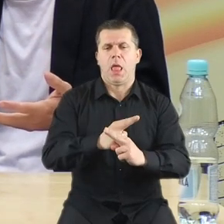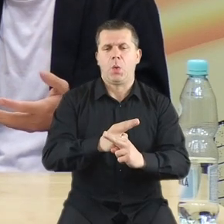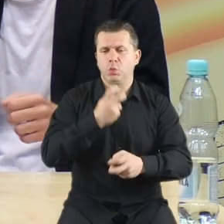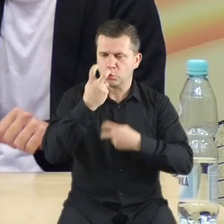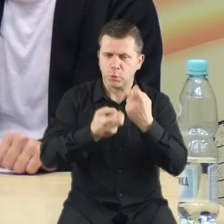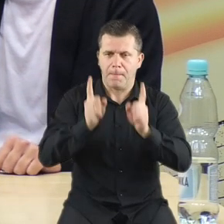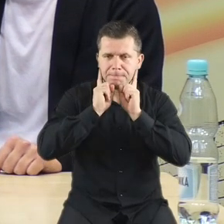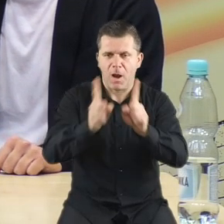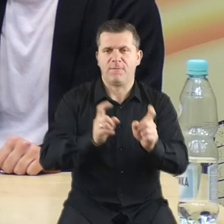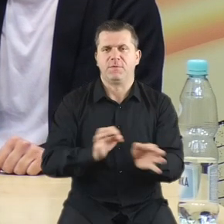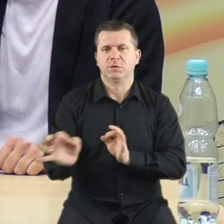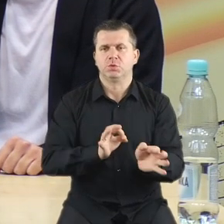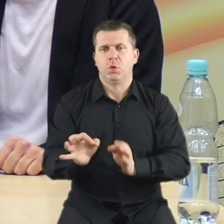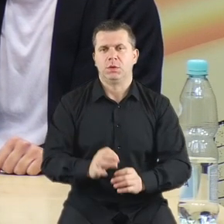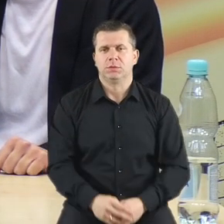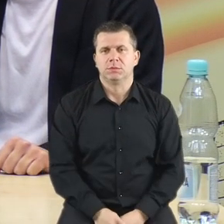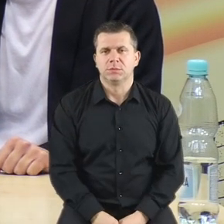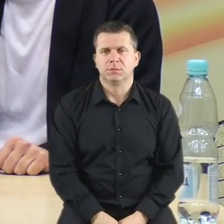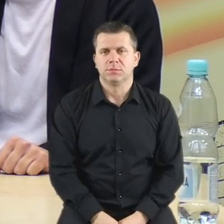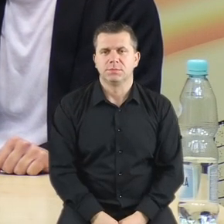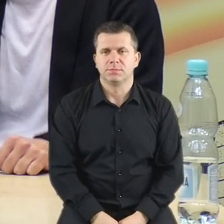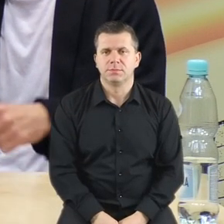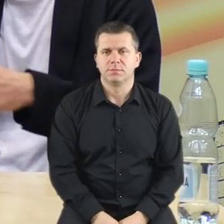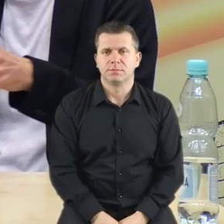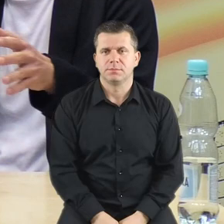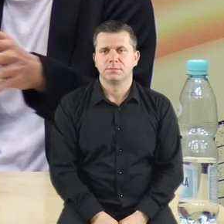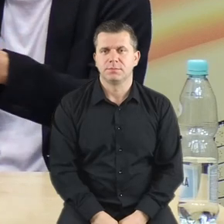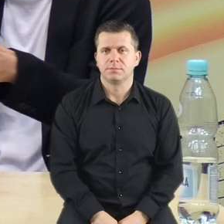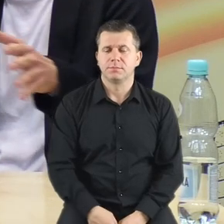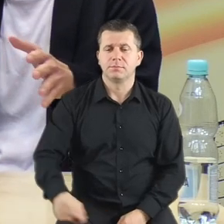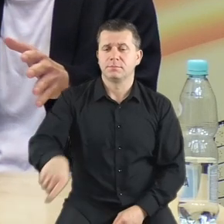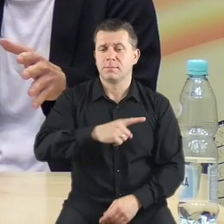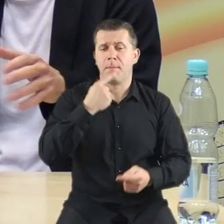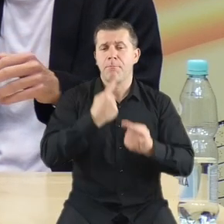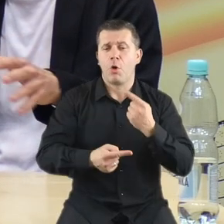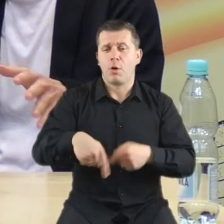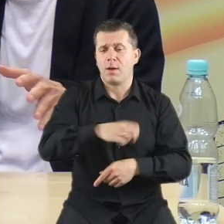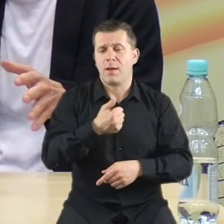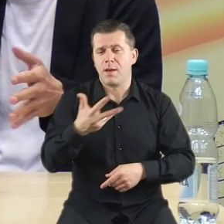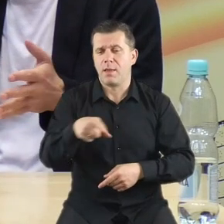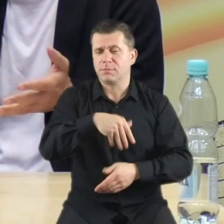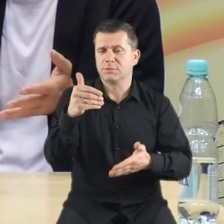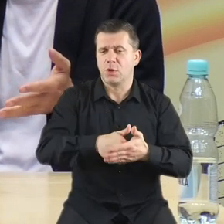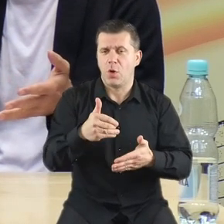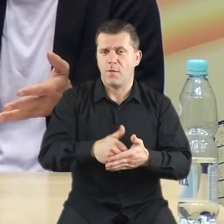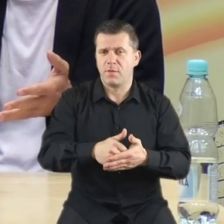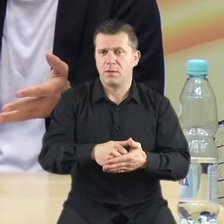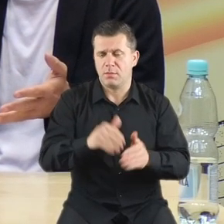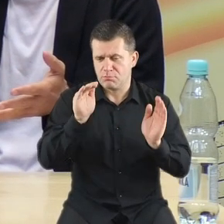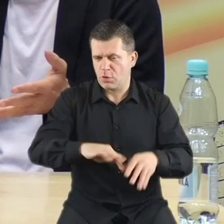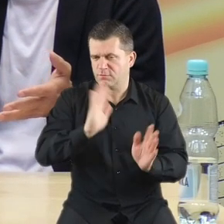historycznej. I paroma takimi politycy, paroma różnymi posunięciami, takim poziom skrajnymi, są w stanie zepsuć tę